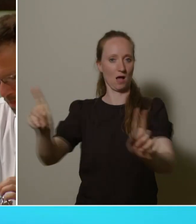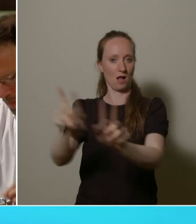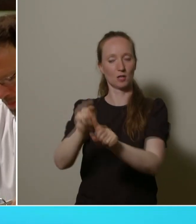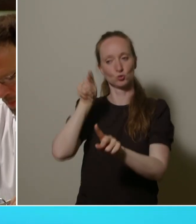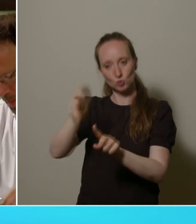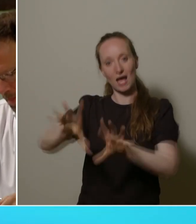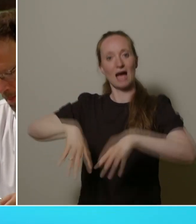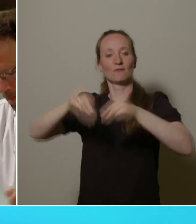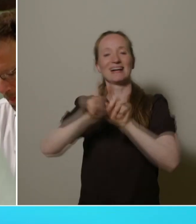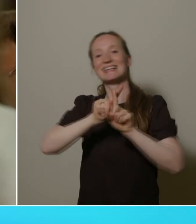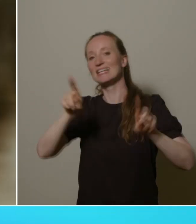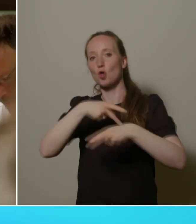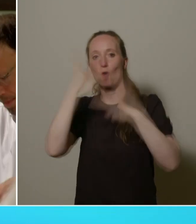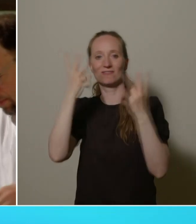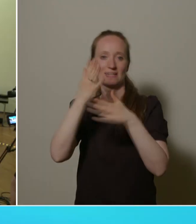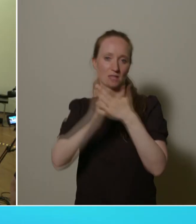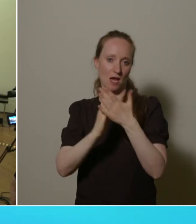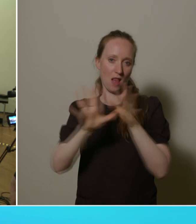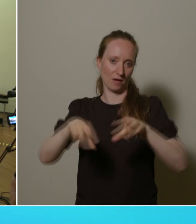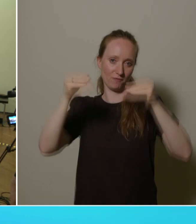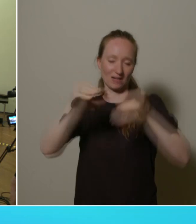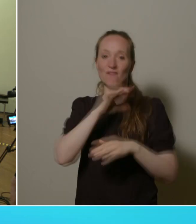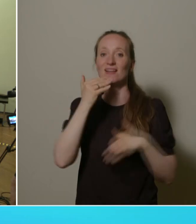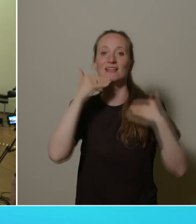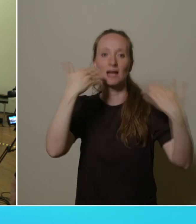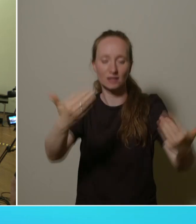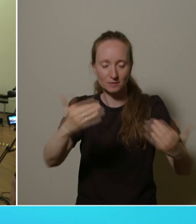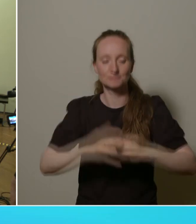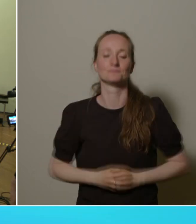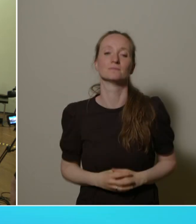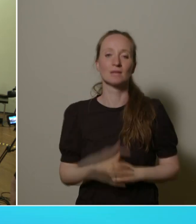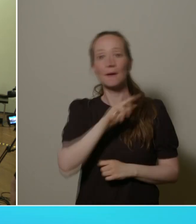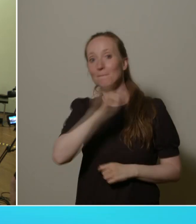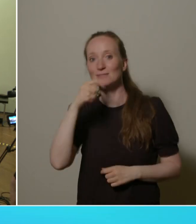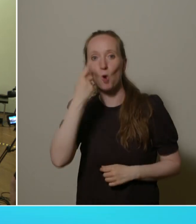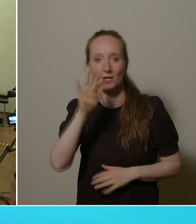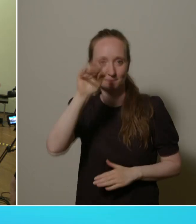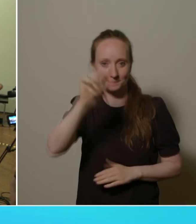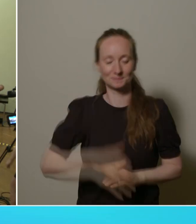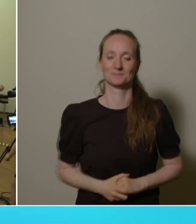Stadtratssitzung zu beginnen. Vielen Dank und alle auf, bis morgen.